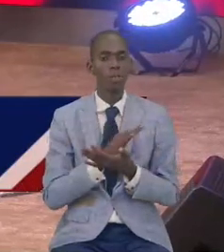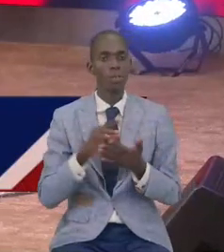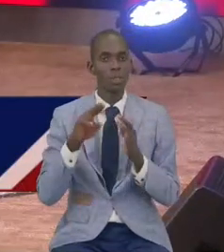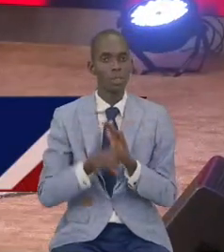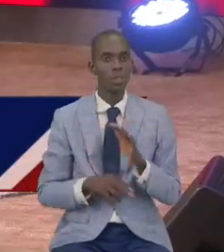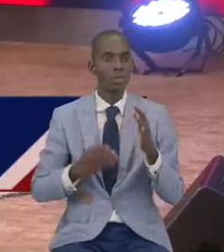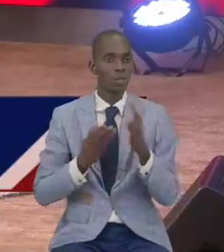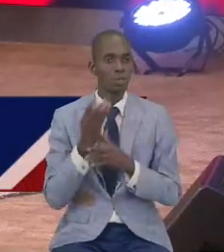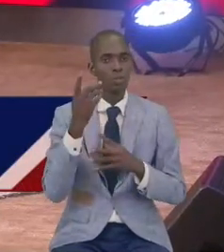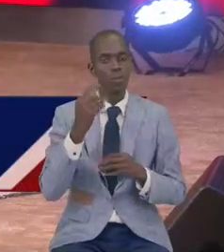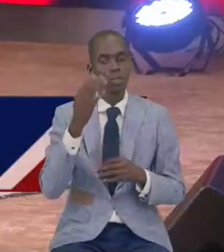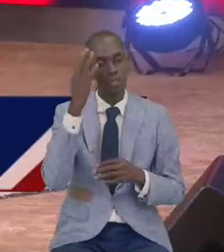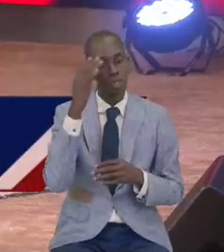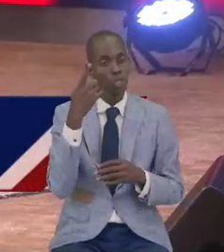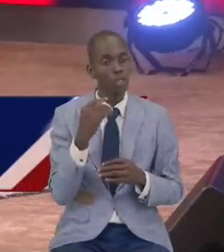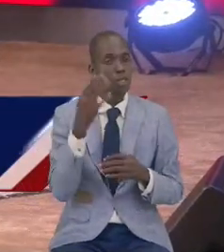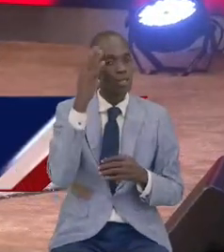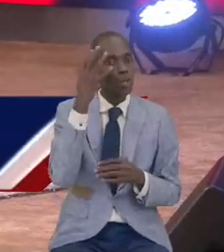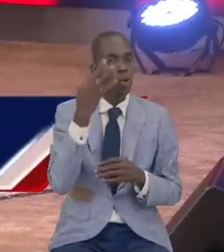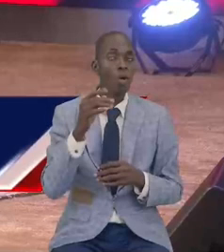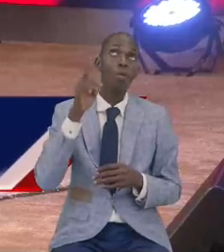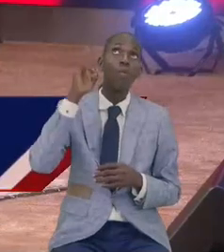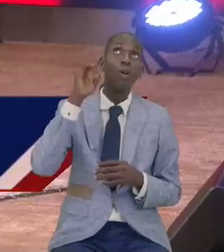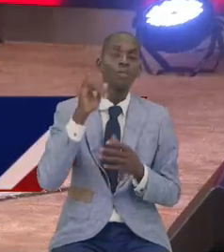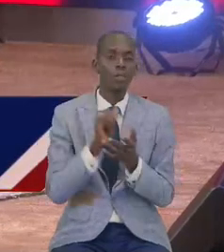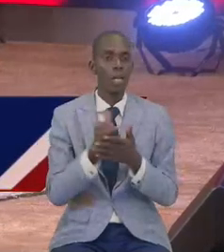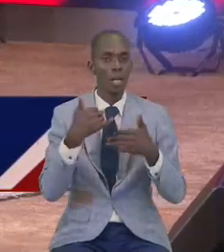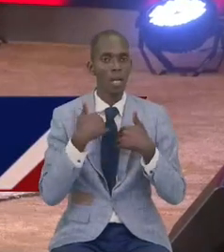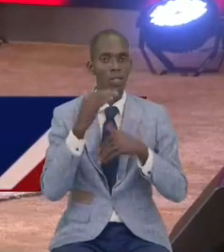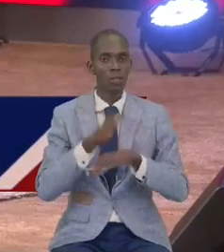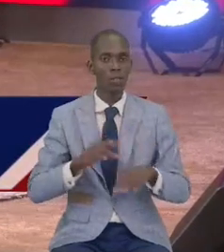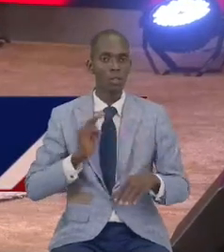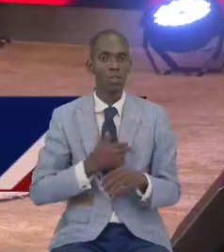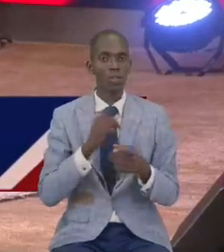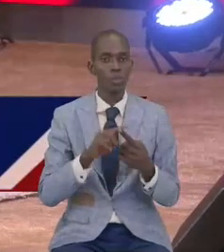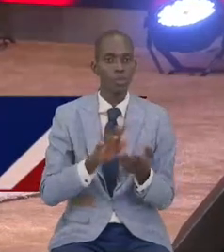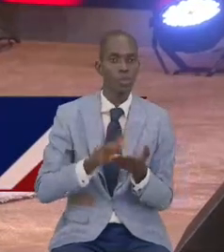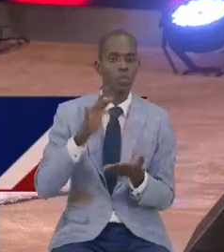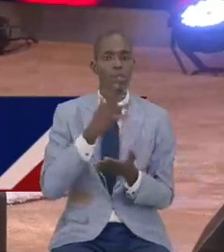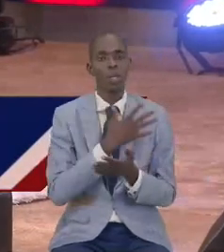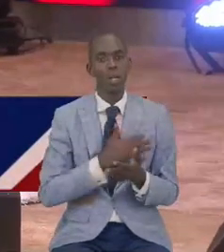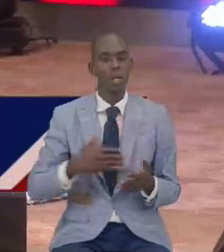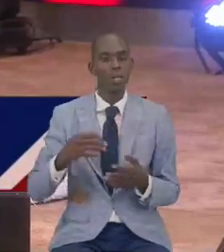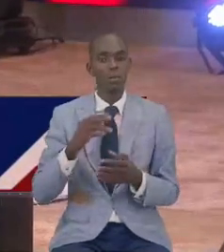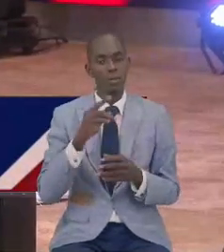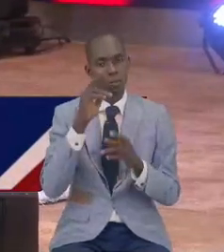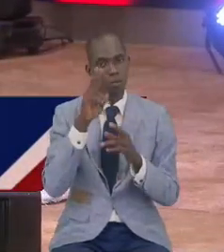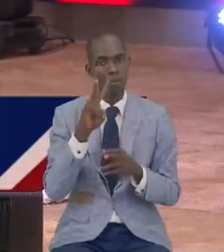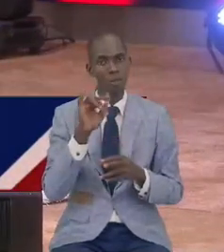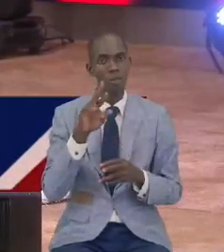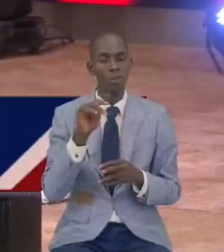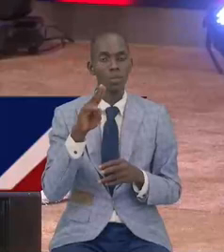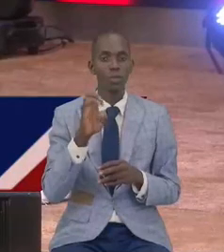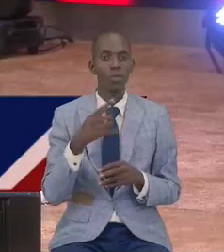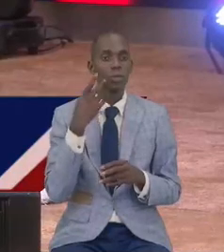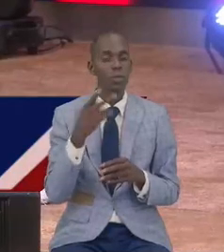la connaissance. La connaissance de celui qui nous a appelés par sa propre gloire et par